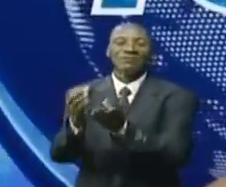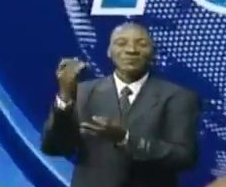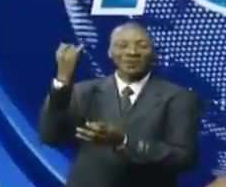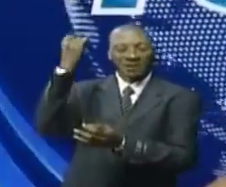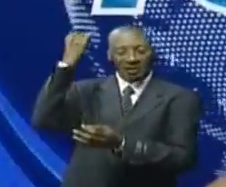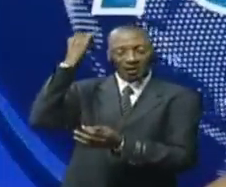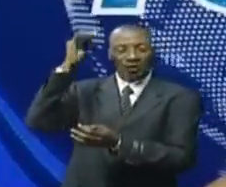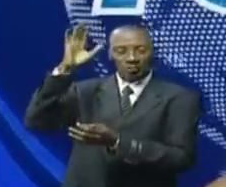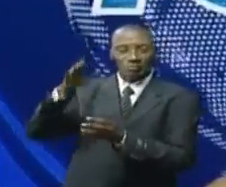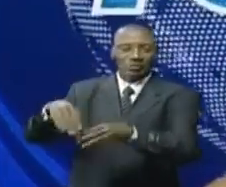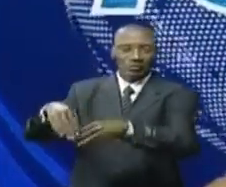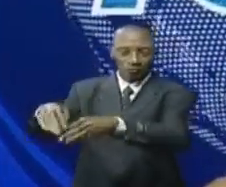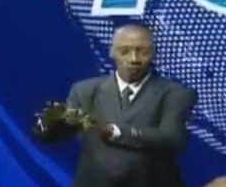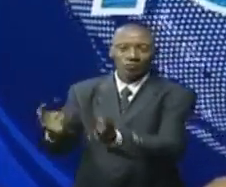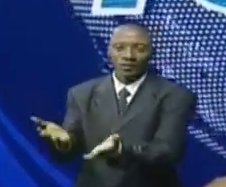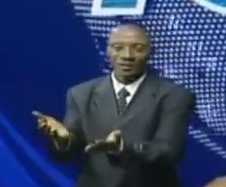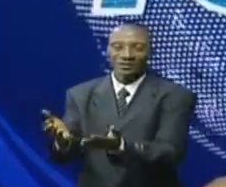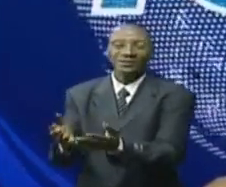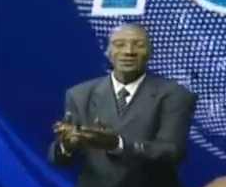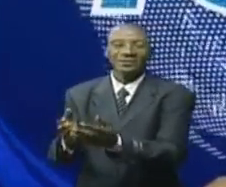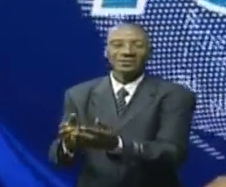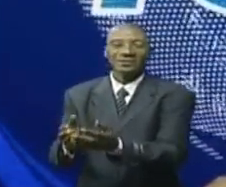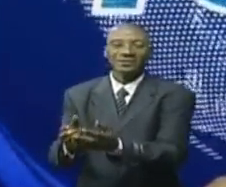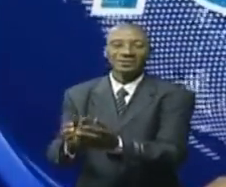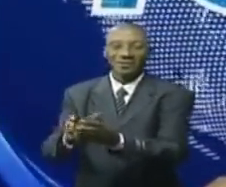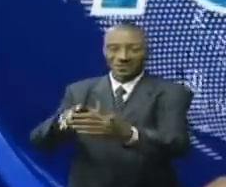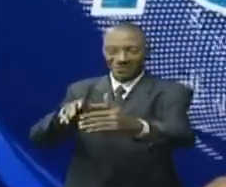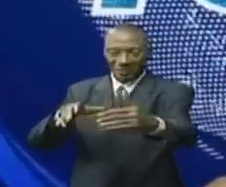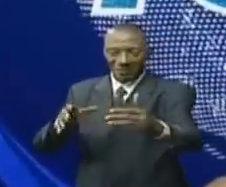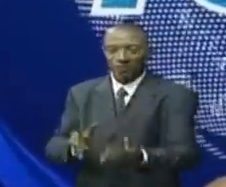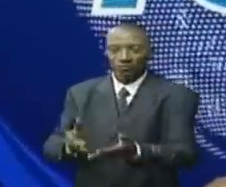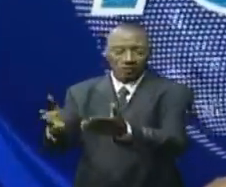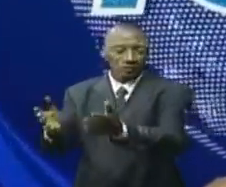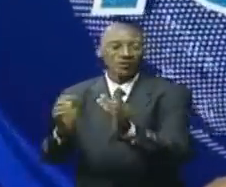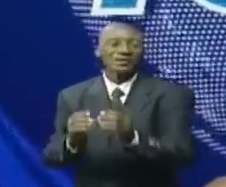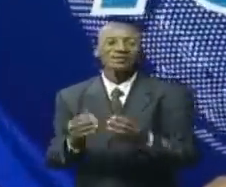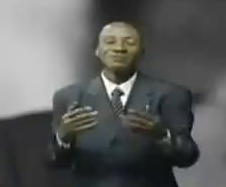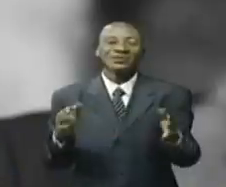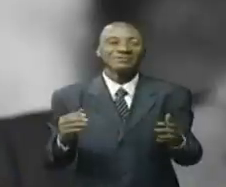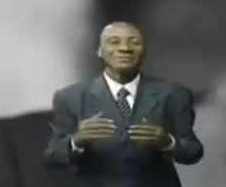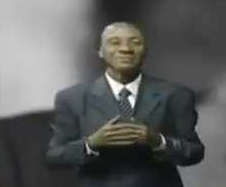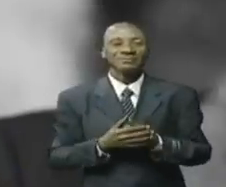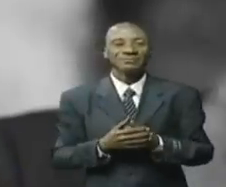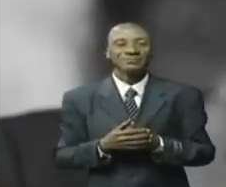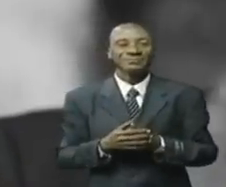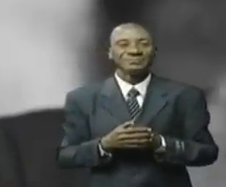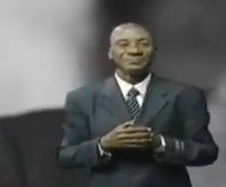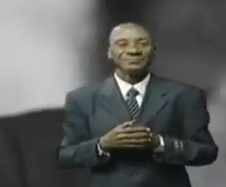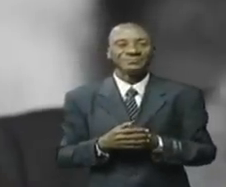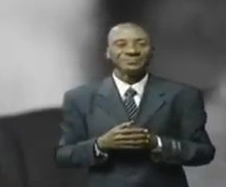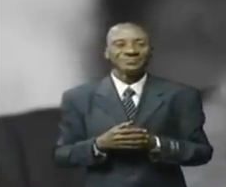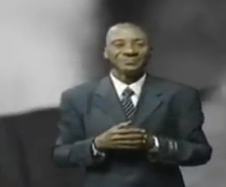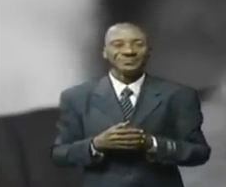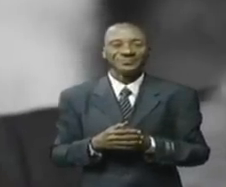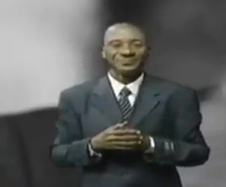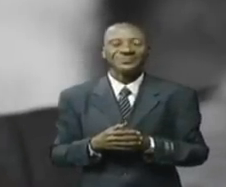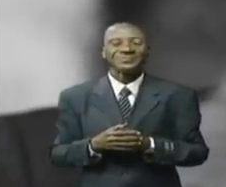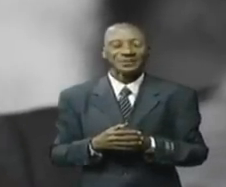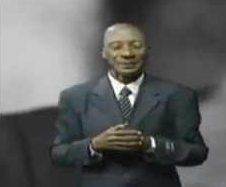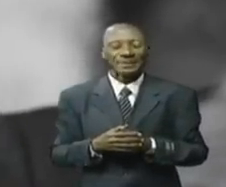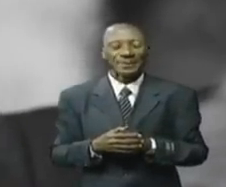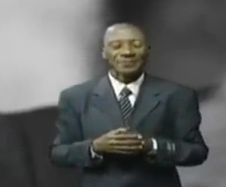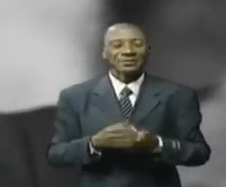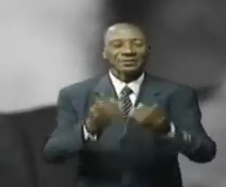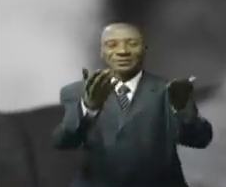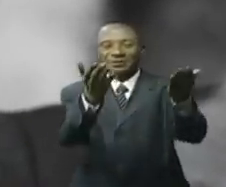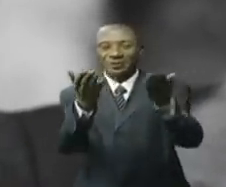à la tête d'une forte délégation composée de quelques membres de son gouvernement. sûrement vers le rapatriement de la dépouille mortelle